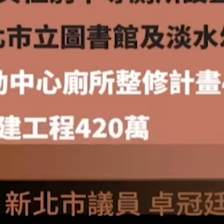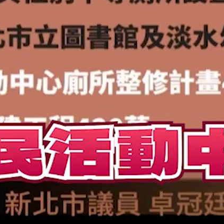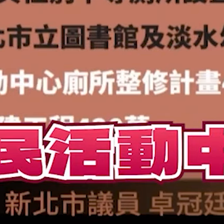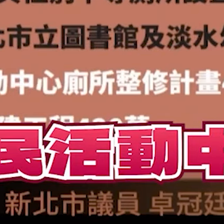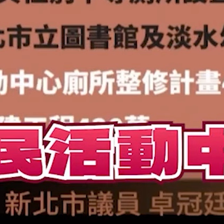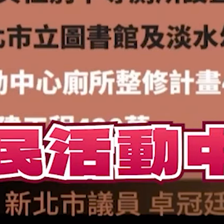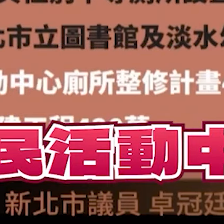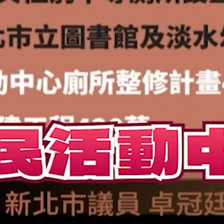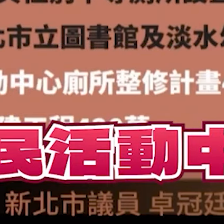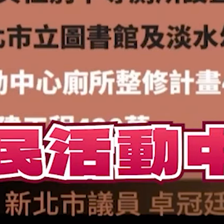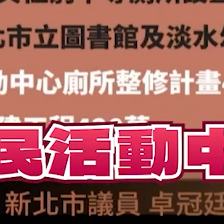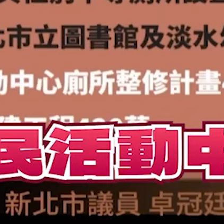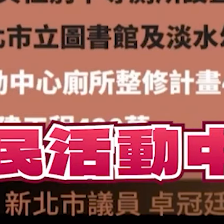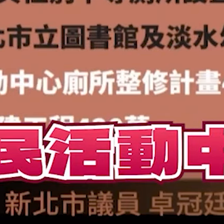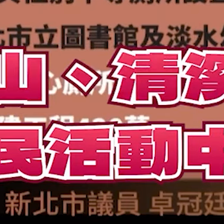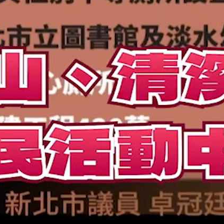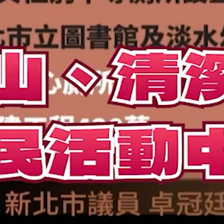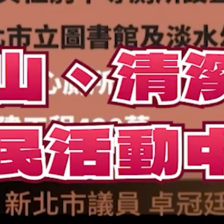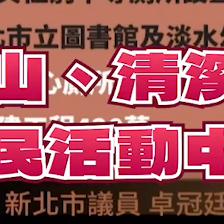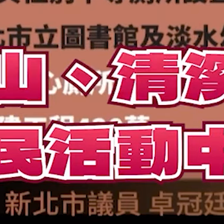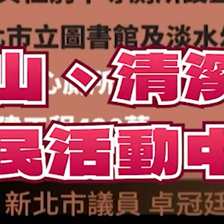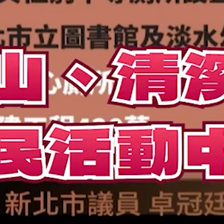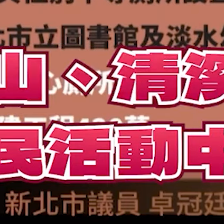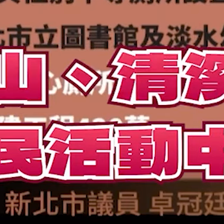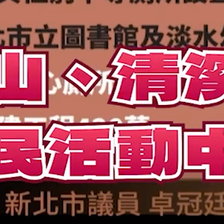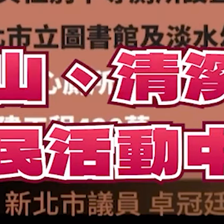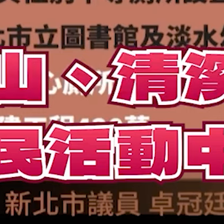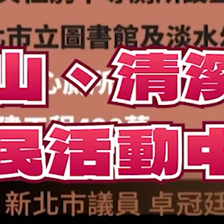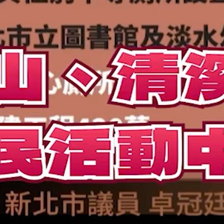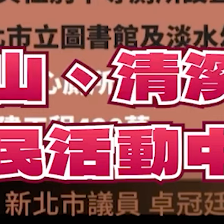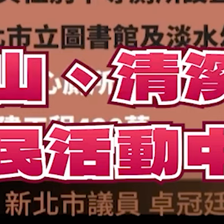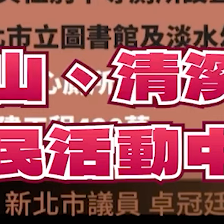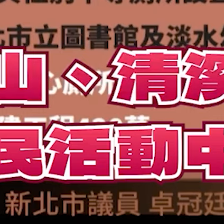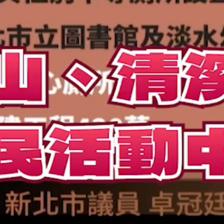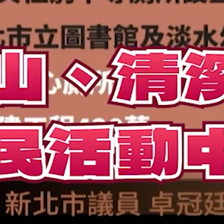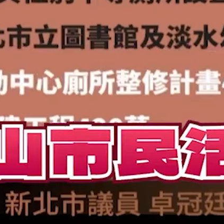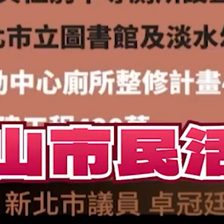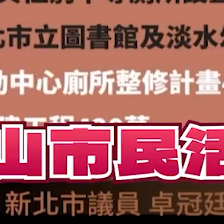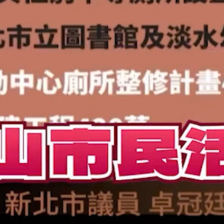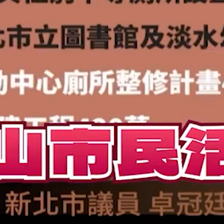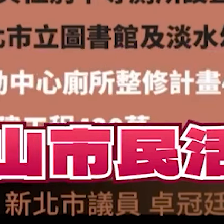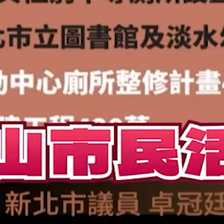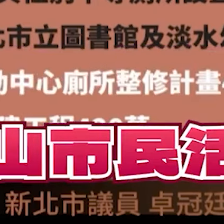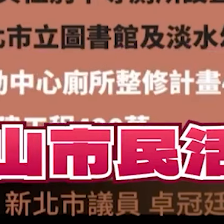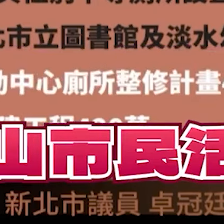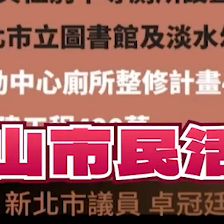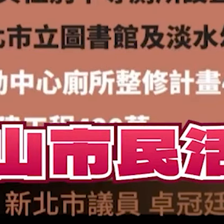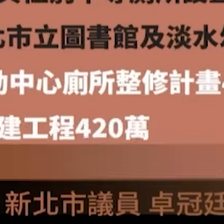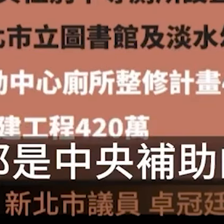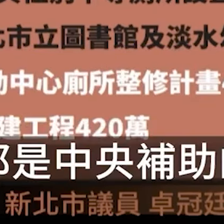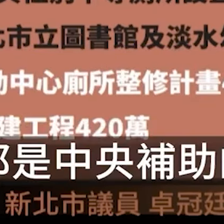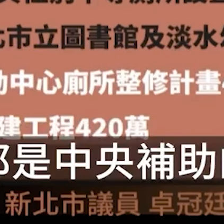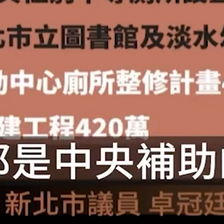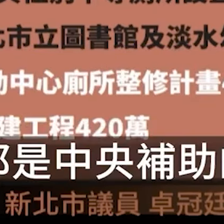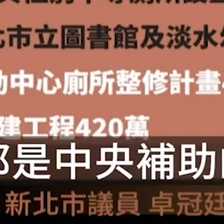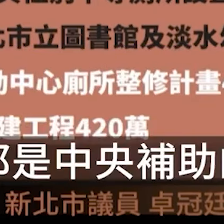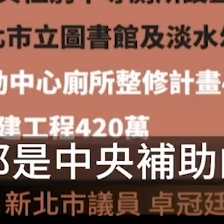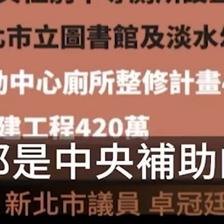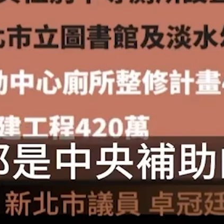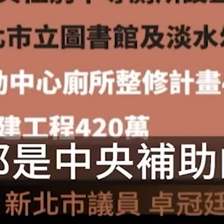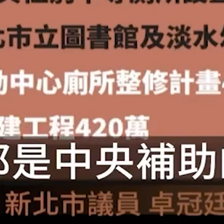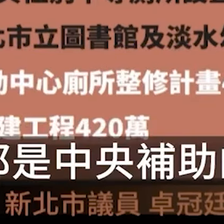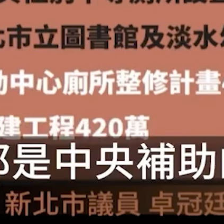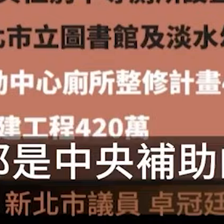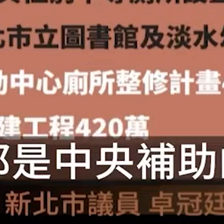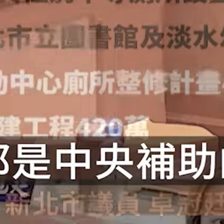火门，莺歌市民活动中心安检，土城青山清溪青蛙市民活动中心，莺歌尖山市民活动中心，以上这些都